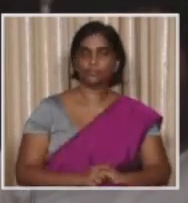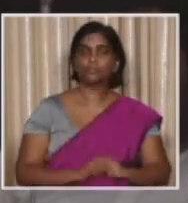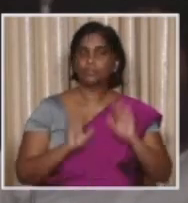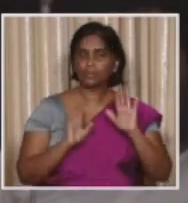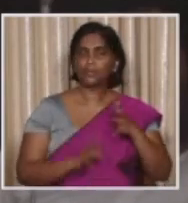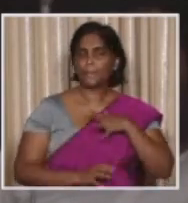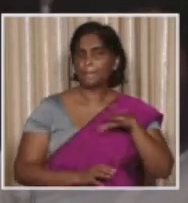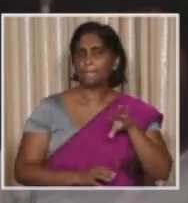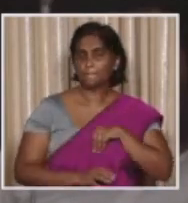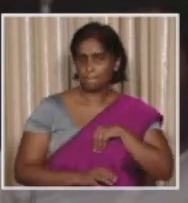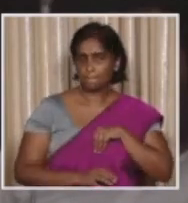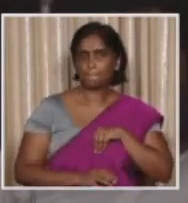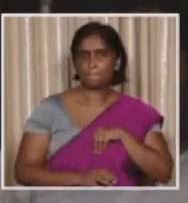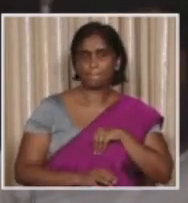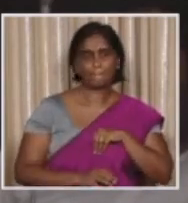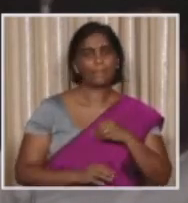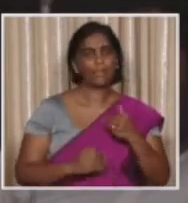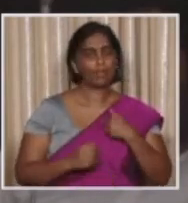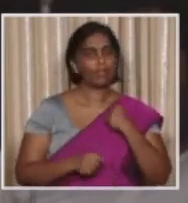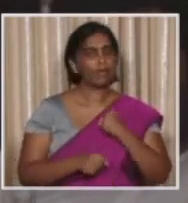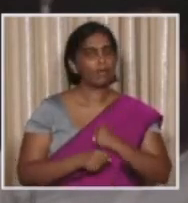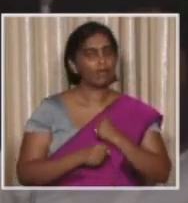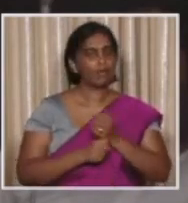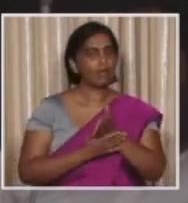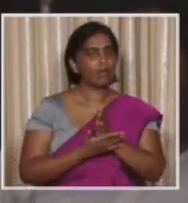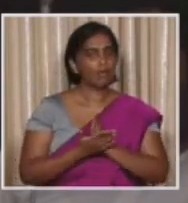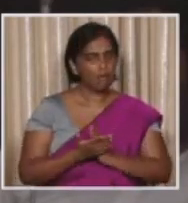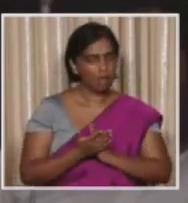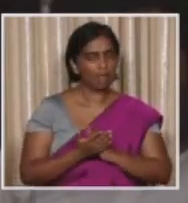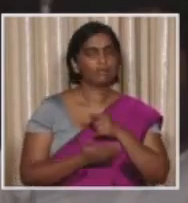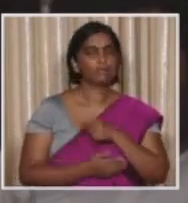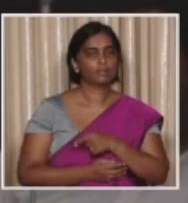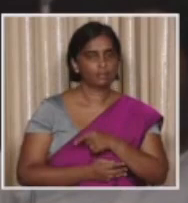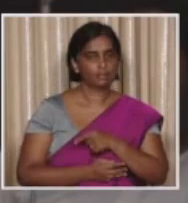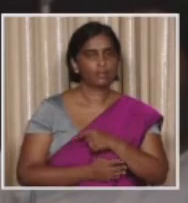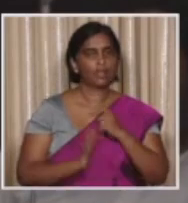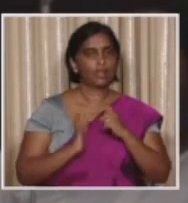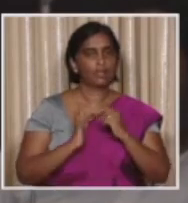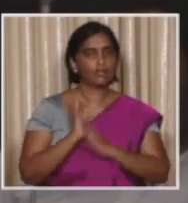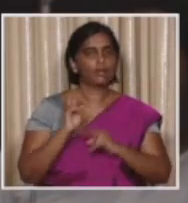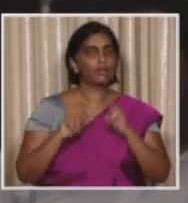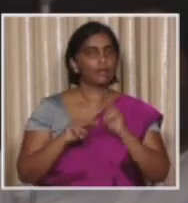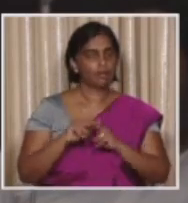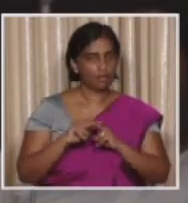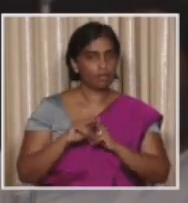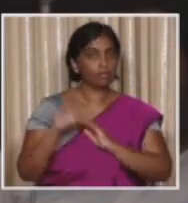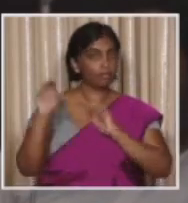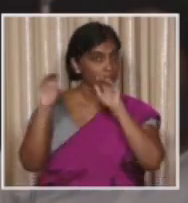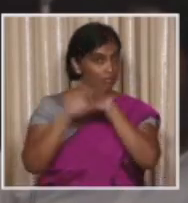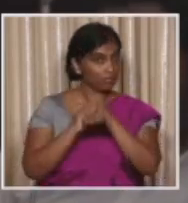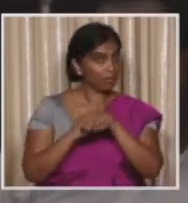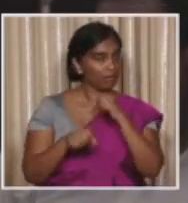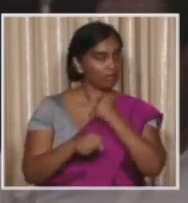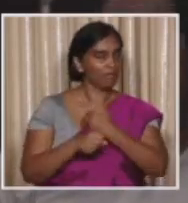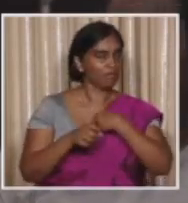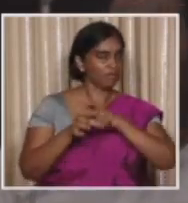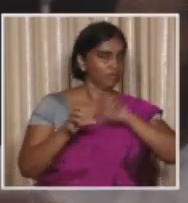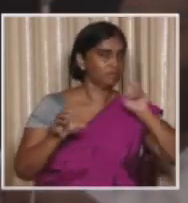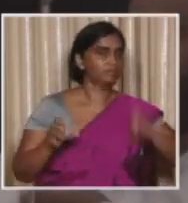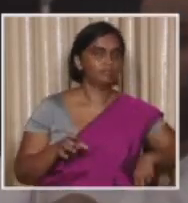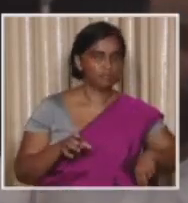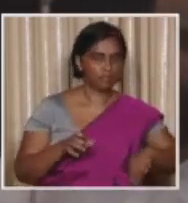අපි පිළිගන්නවා අපේ ආණ්ඩුවේ කොටසක් හිටියා ජාත්‍යන්තර මූල්‍ය අරමුදලට ගියොත් අපි ආණ්ඩුවෙන් එළියට බහිනවා